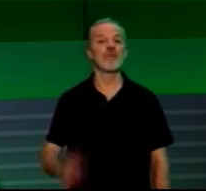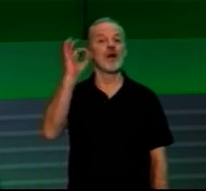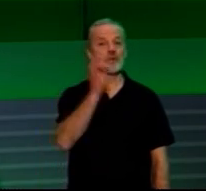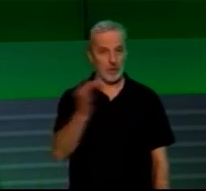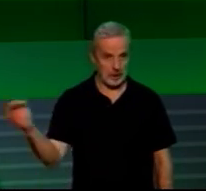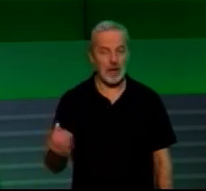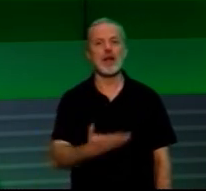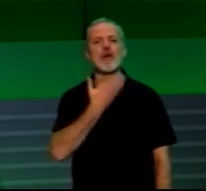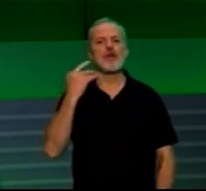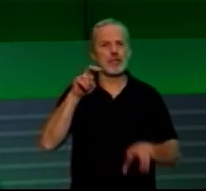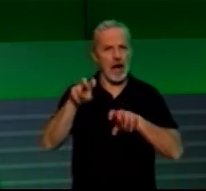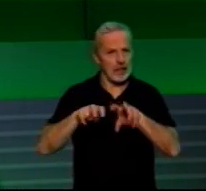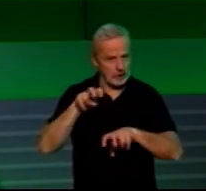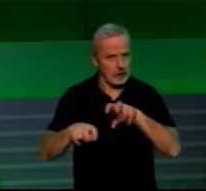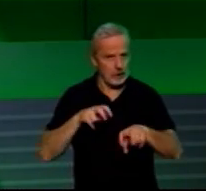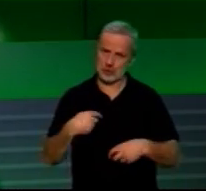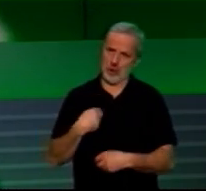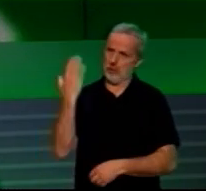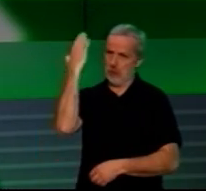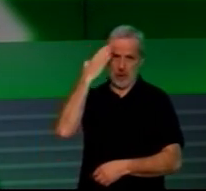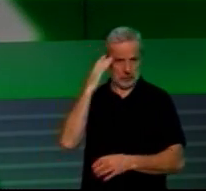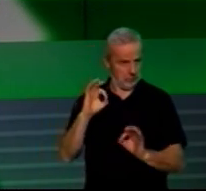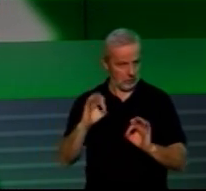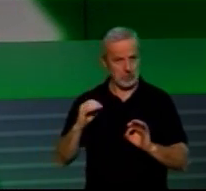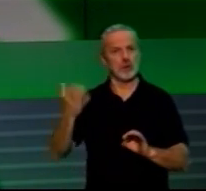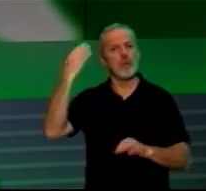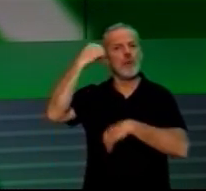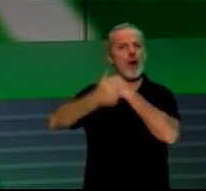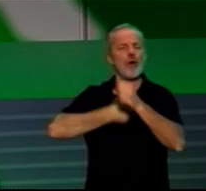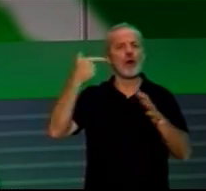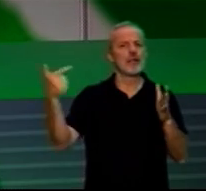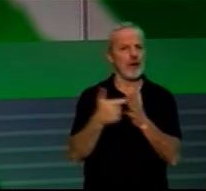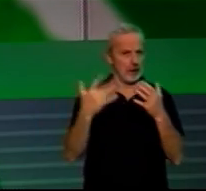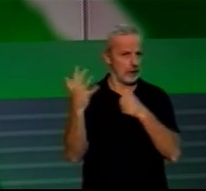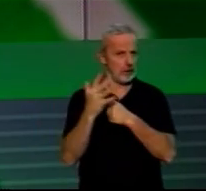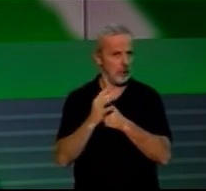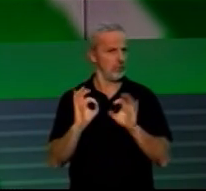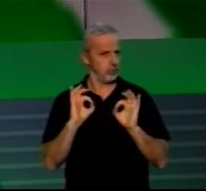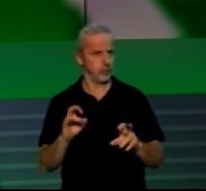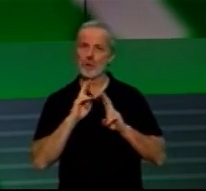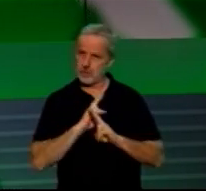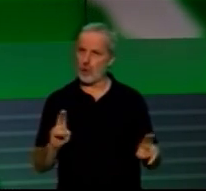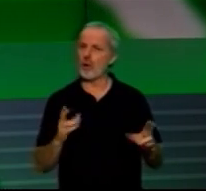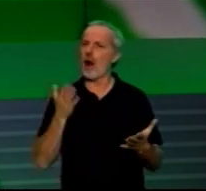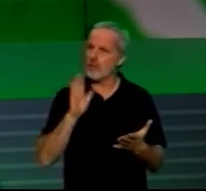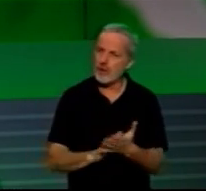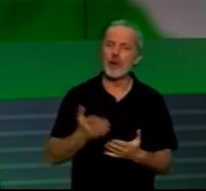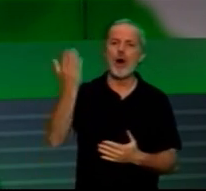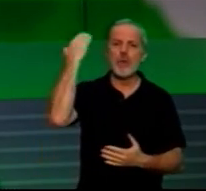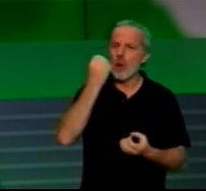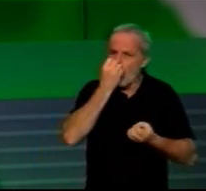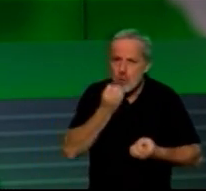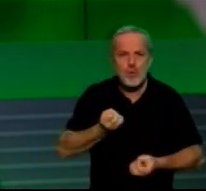Dobrý den. Česká cyklistika, myslím si, může považovat rok 2015 za vydařený, získala celou řadu úspěchů a